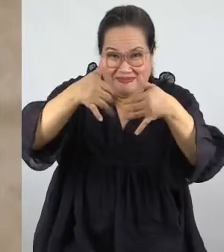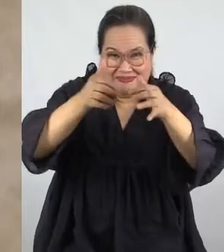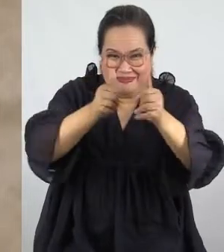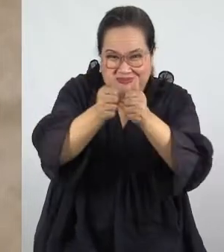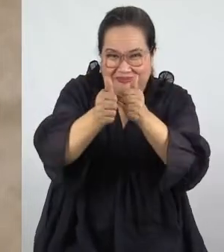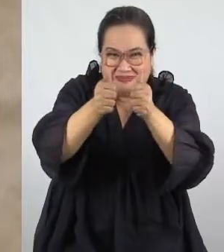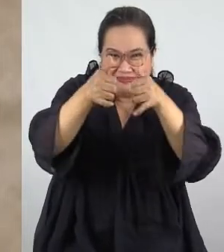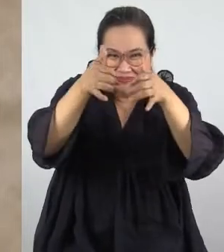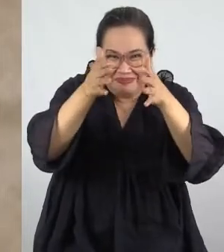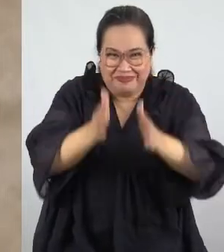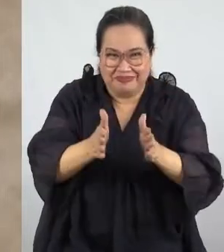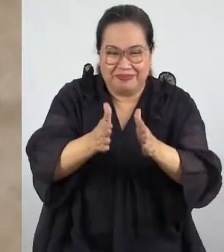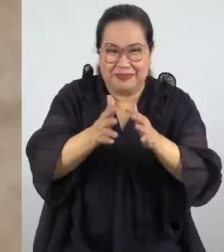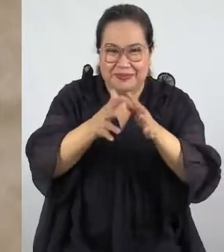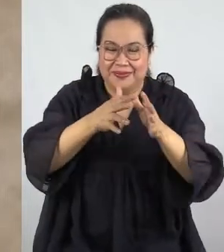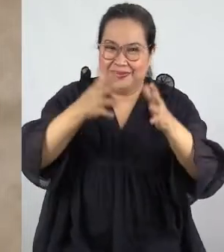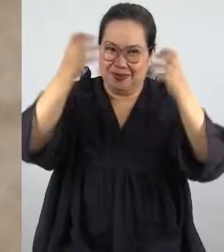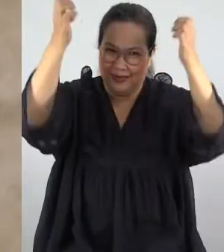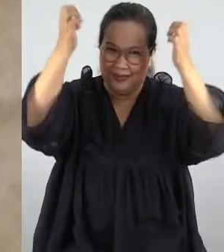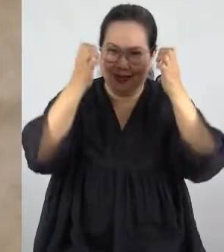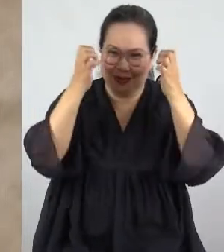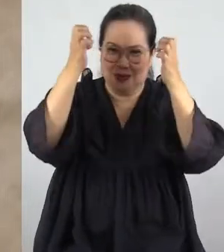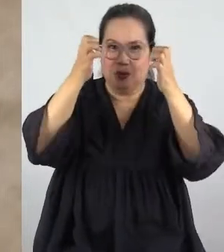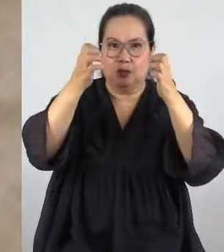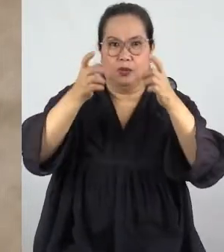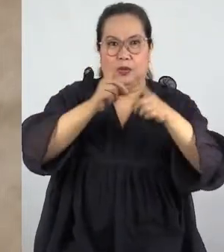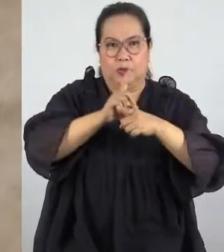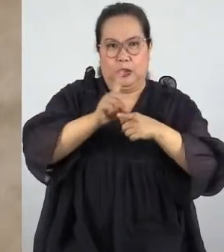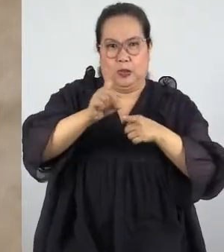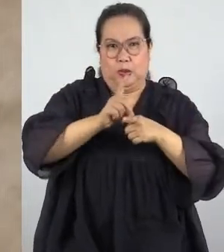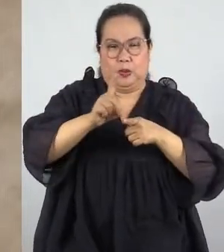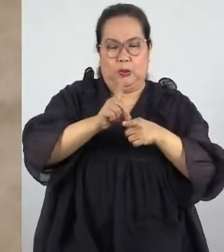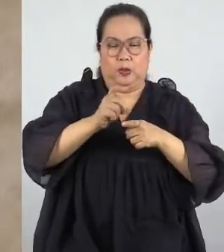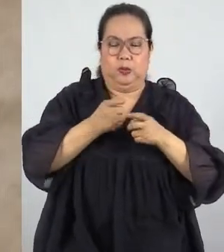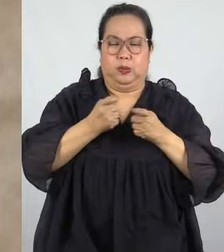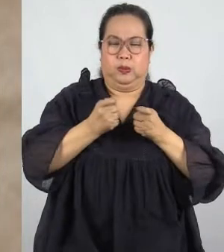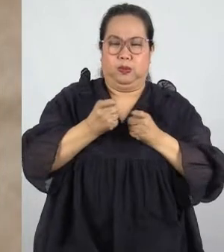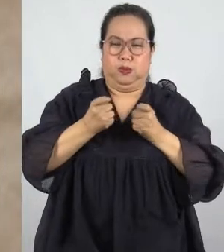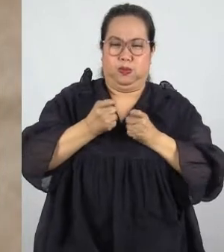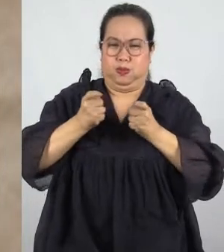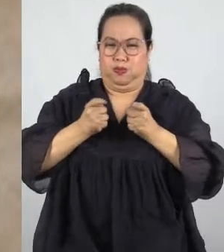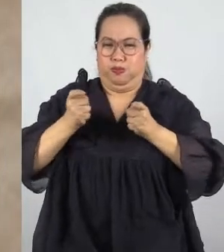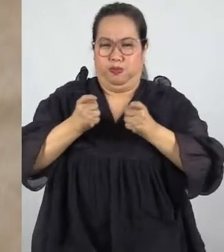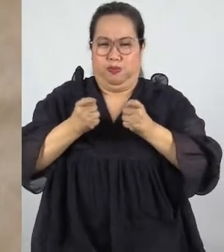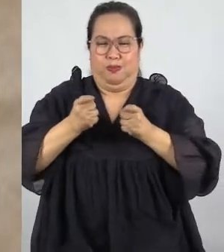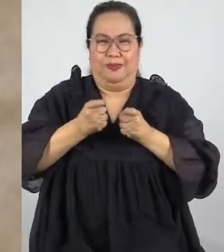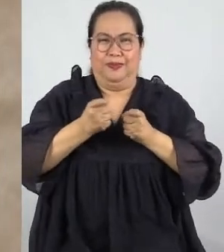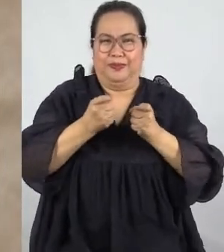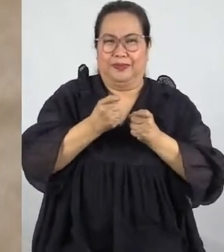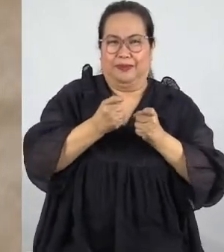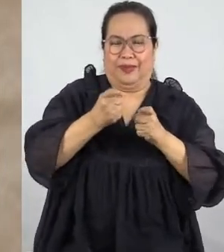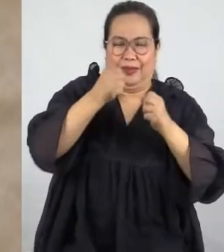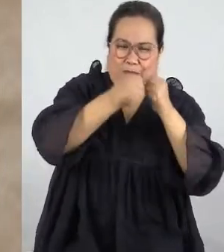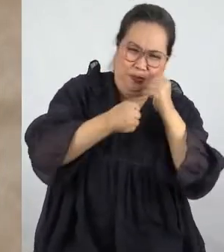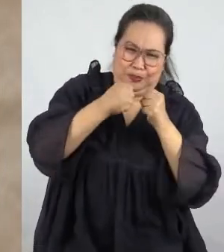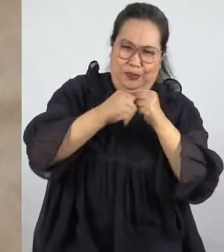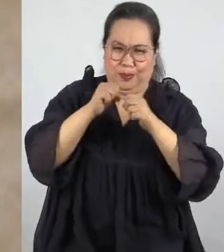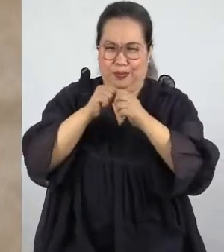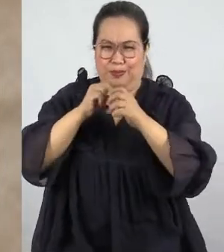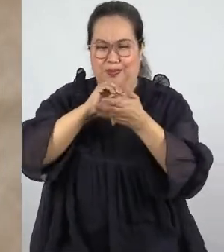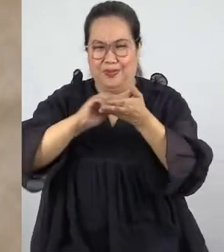athletes, exercises self-control in all things. Yun daw po mga